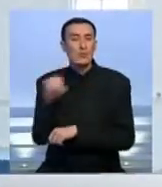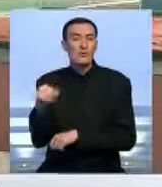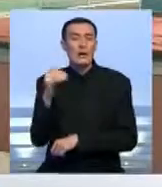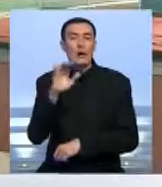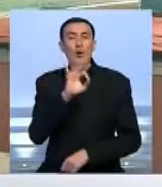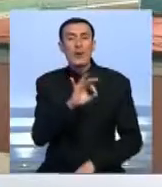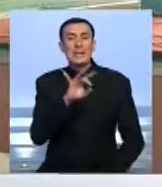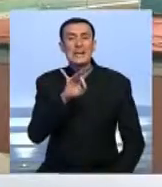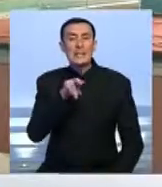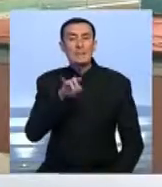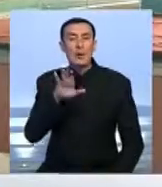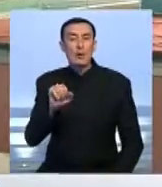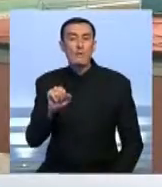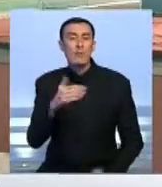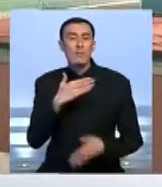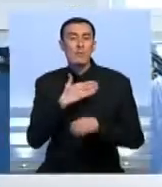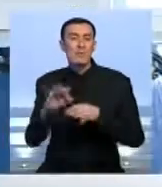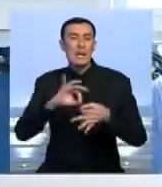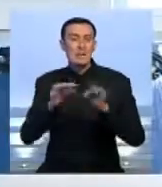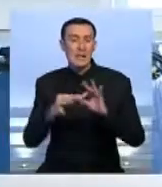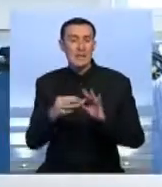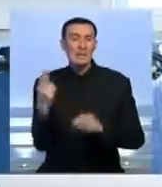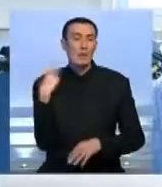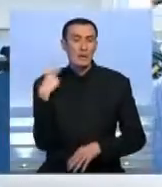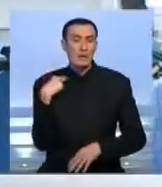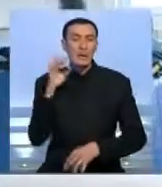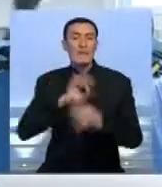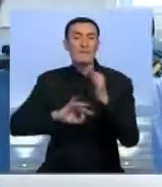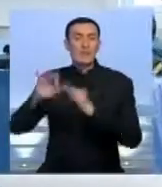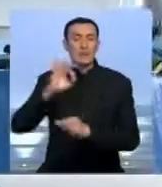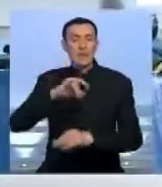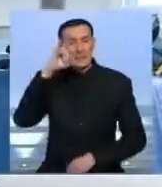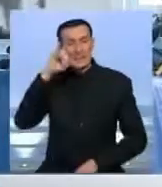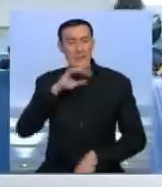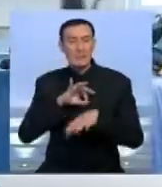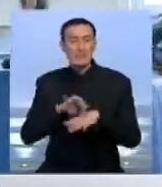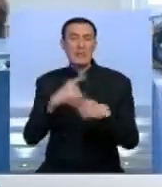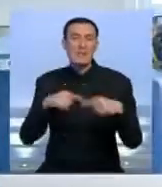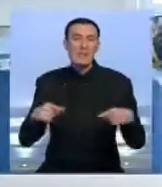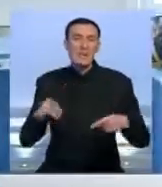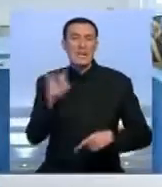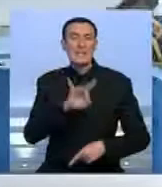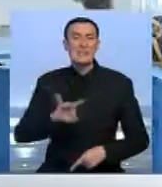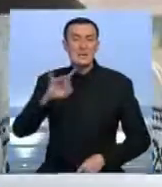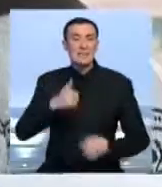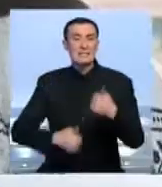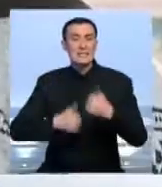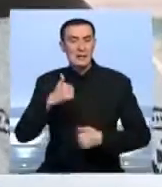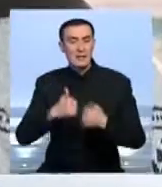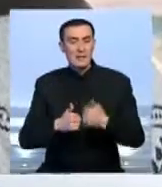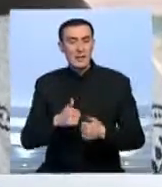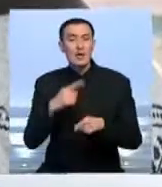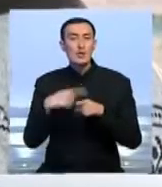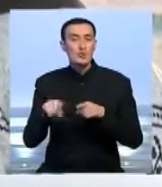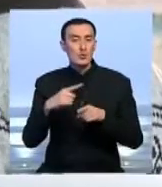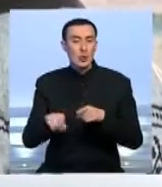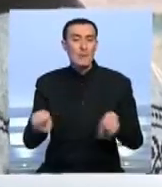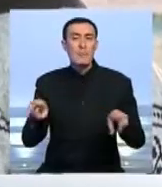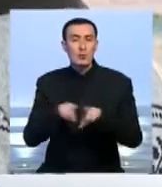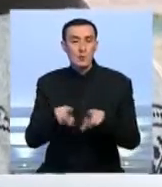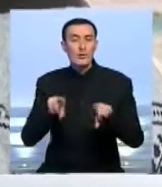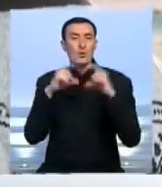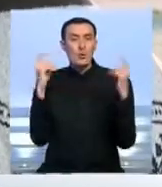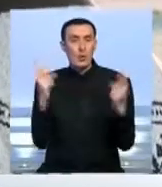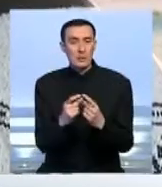Ольги Рыпаковой на Олимпиаде в Лондоне. Именно на востоке страны сейчас проходят различные республиканские старты. Совсем скоро подобный